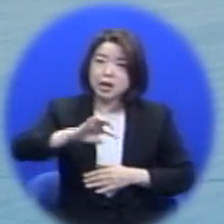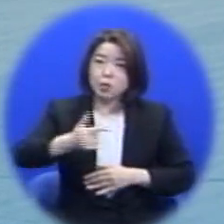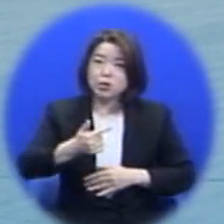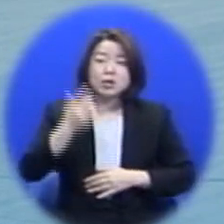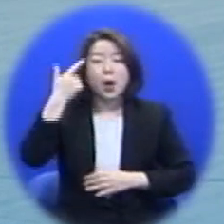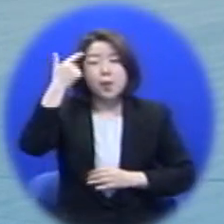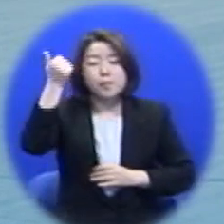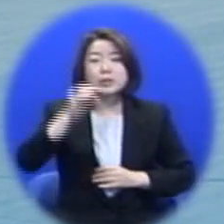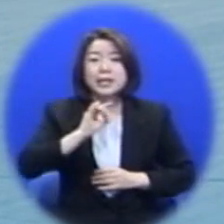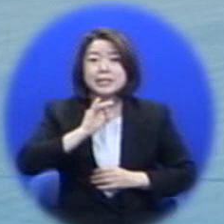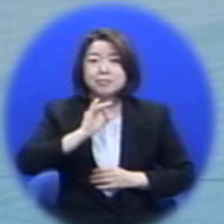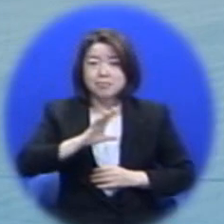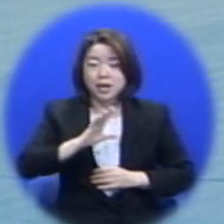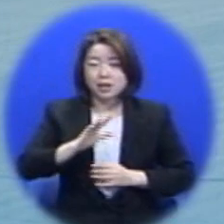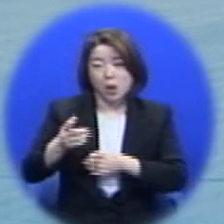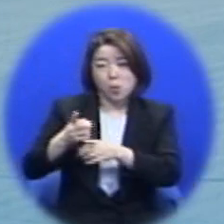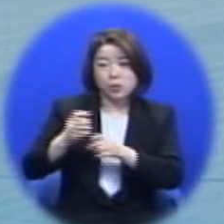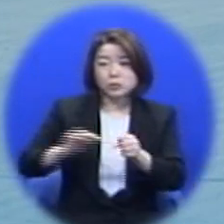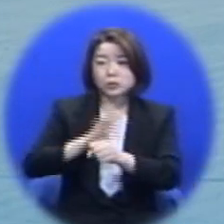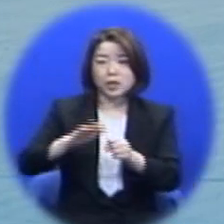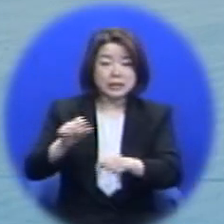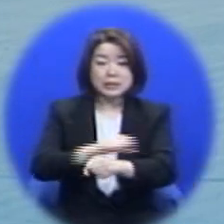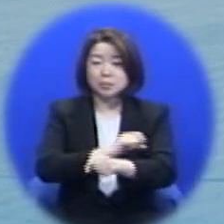사랑하는 특별한 분이라고 생각하면 안 됩니다.